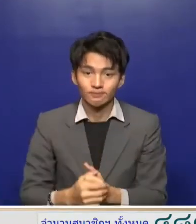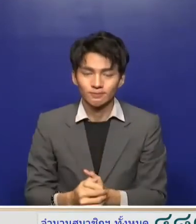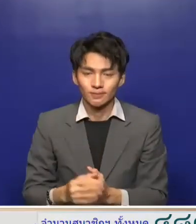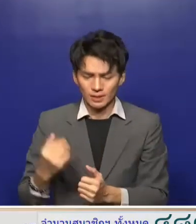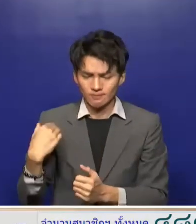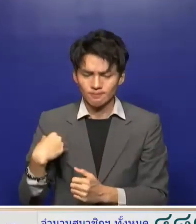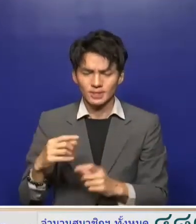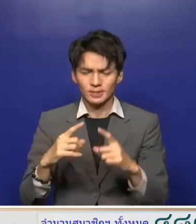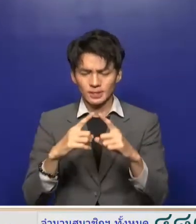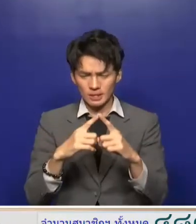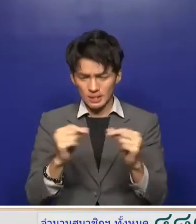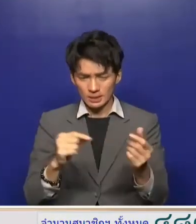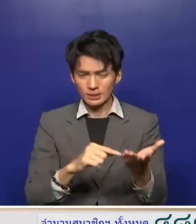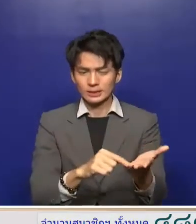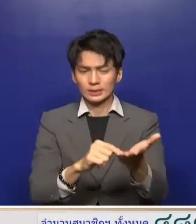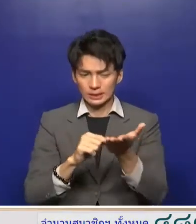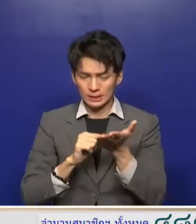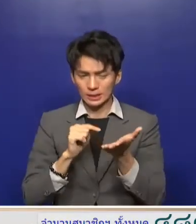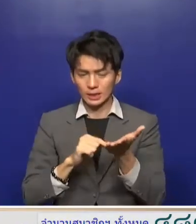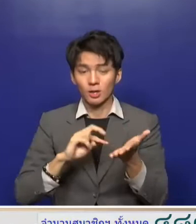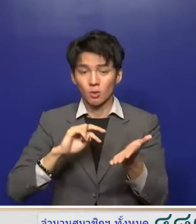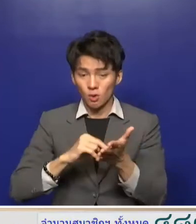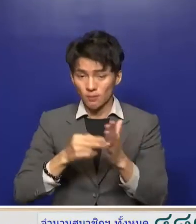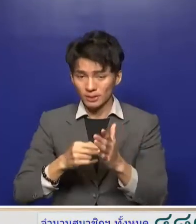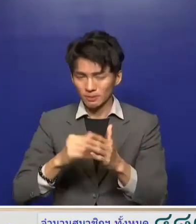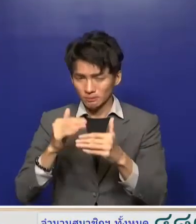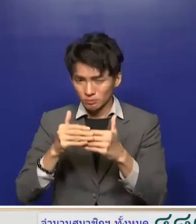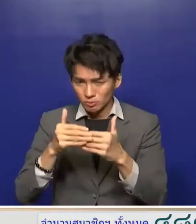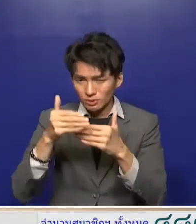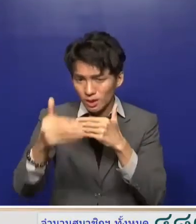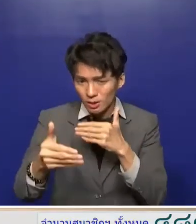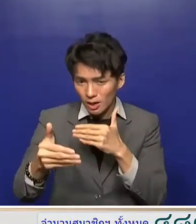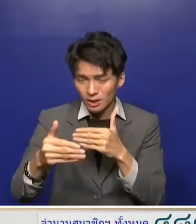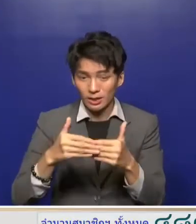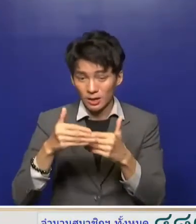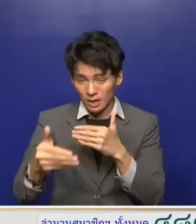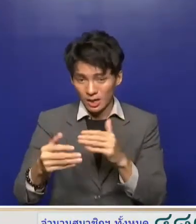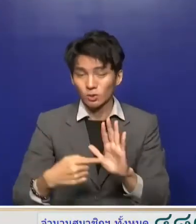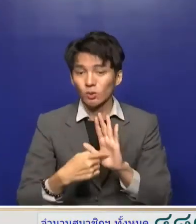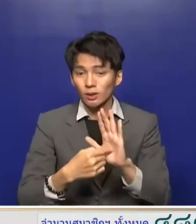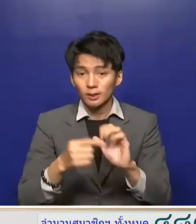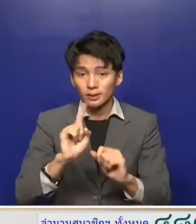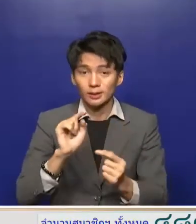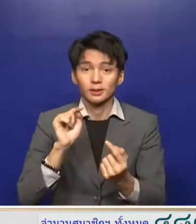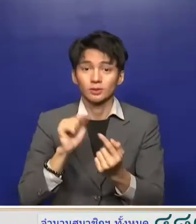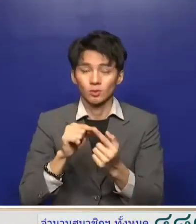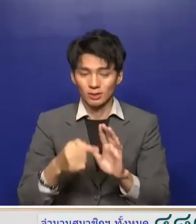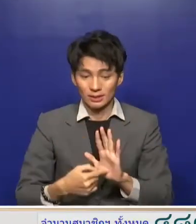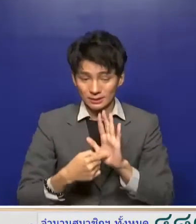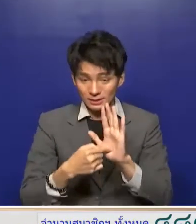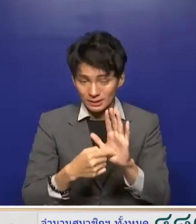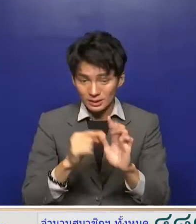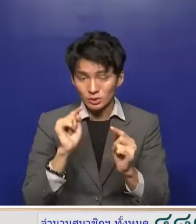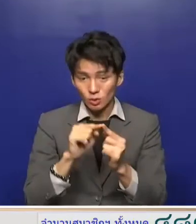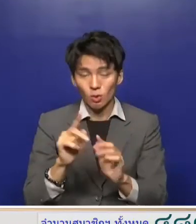เป็นข้อเสนอที่มีความก้าวหน้ามากๆนะฮะเช่นข้อเสนอในเรื่องการเสนอกฎหมายนะ